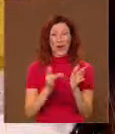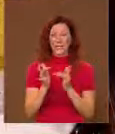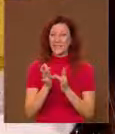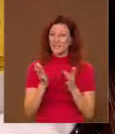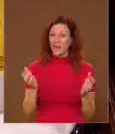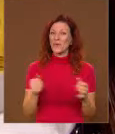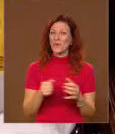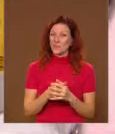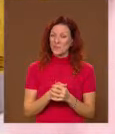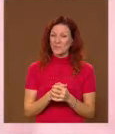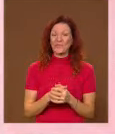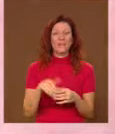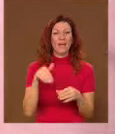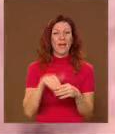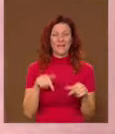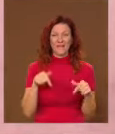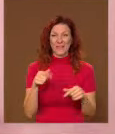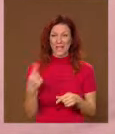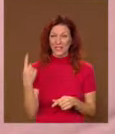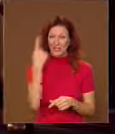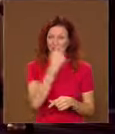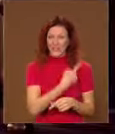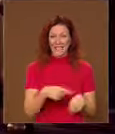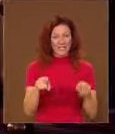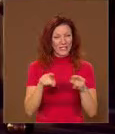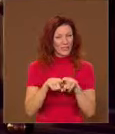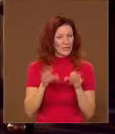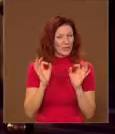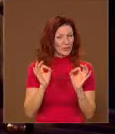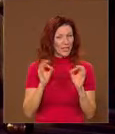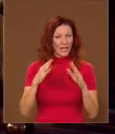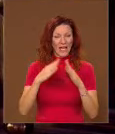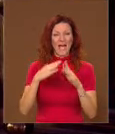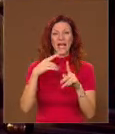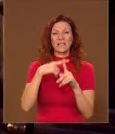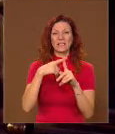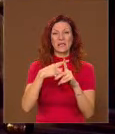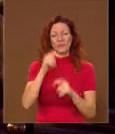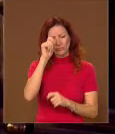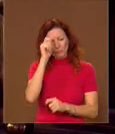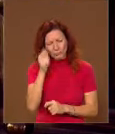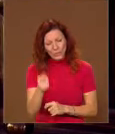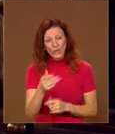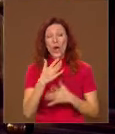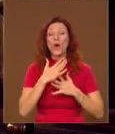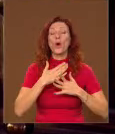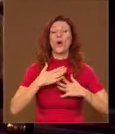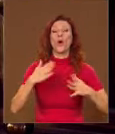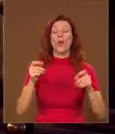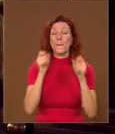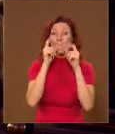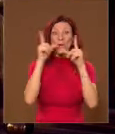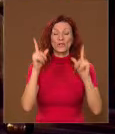В днешния ден също така църквата почита и големия